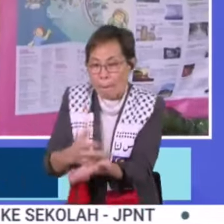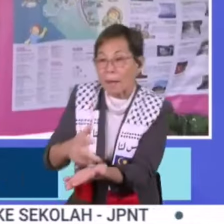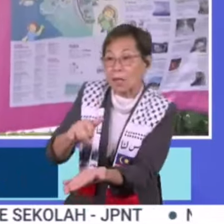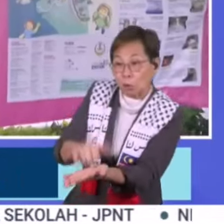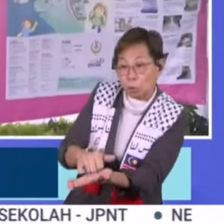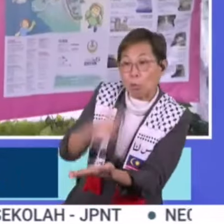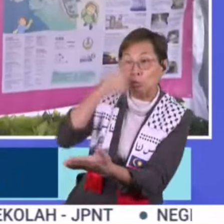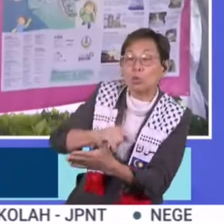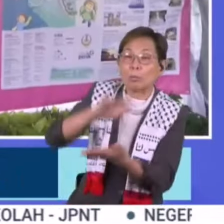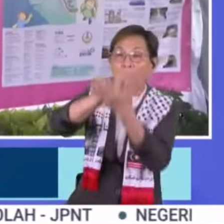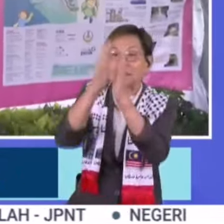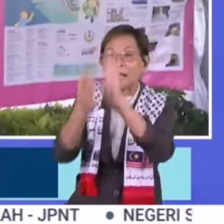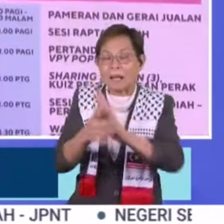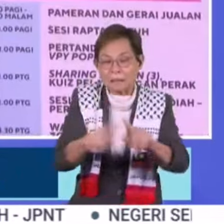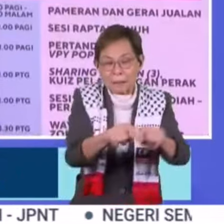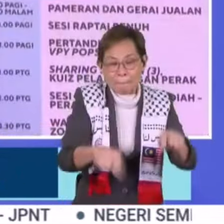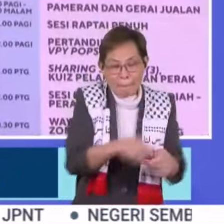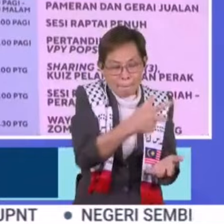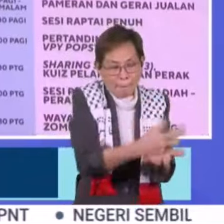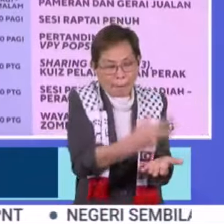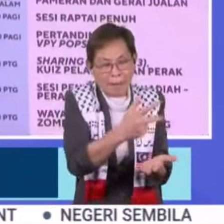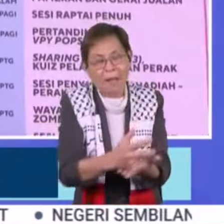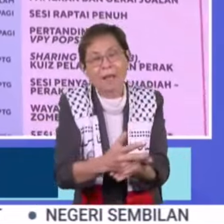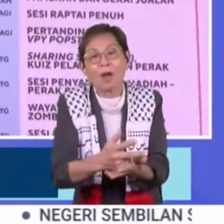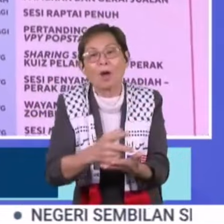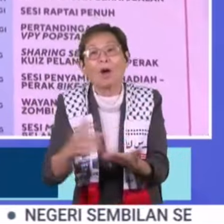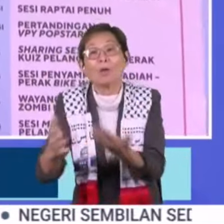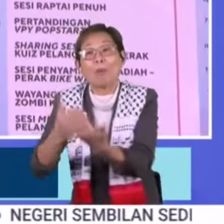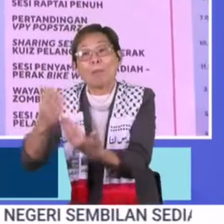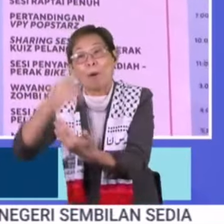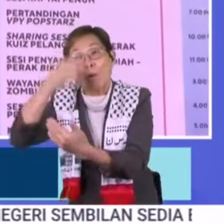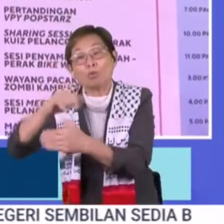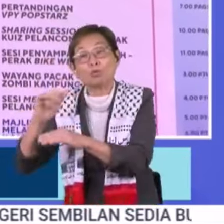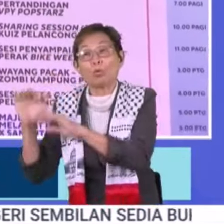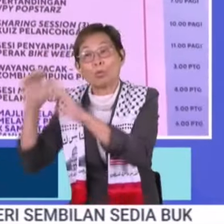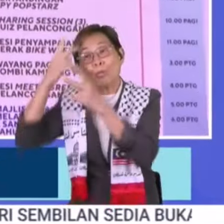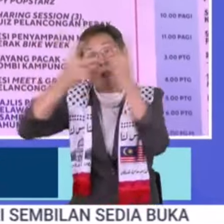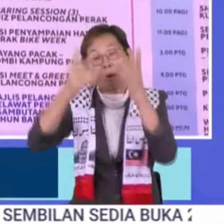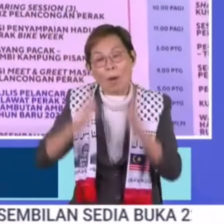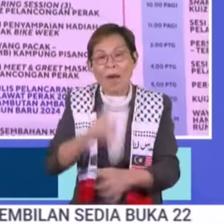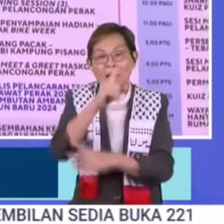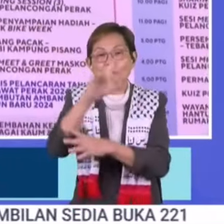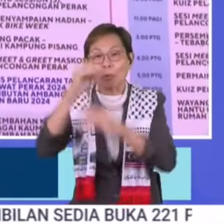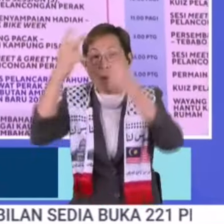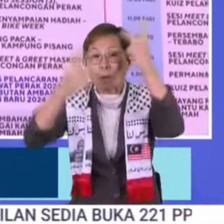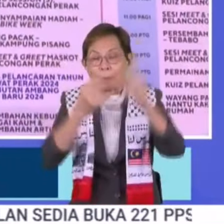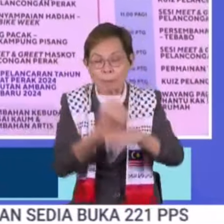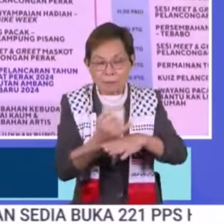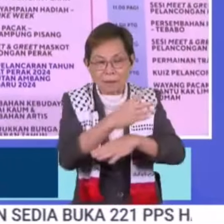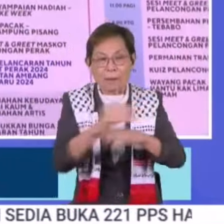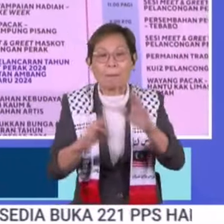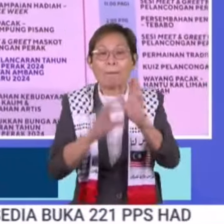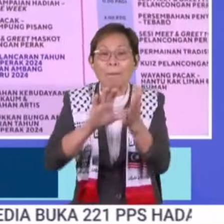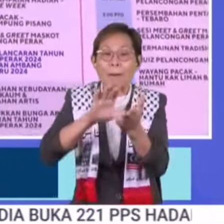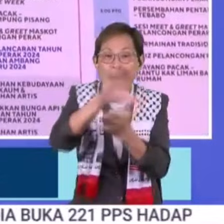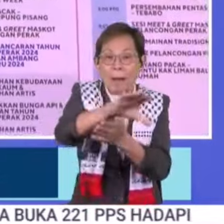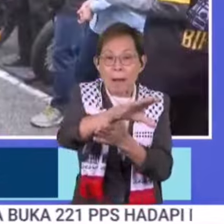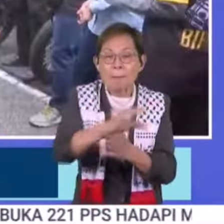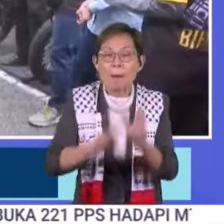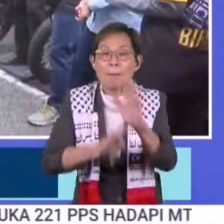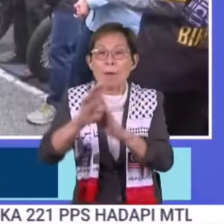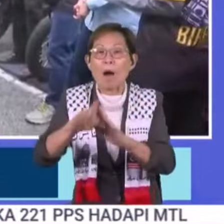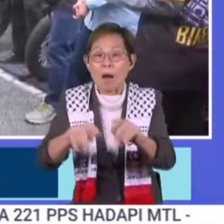tersebut dalam usaha menjadikan tempat tersebut mesra pengunjung. Jelas Esko Pelancongan, Perindustrian, Pelaburan dan Pembangunan Koridor